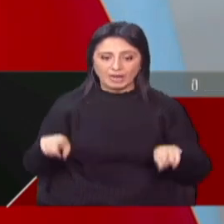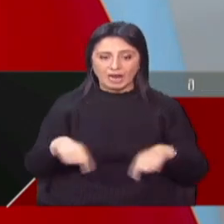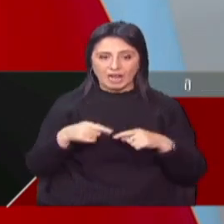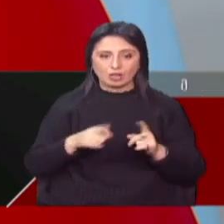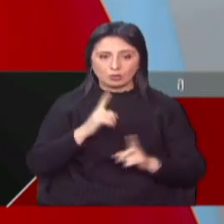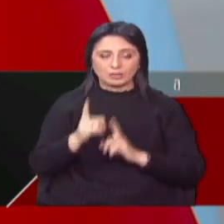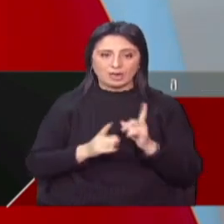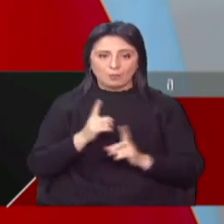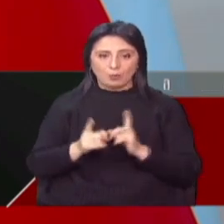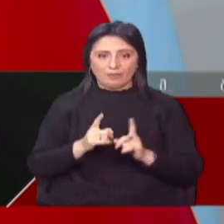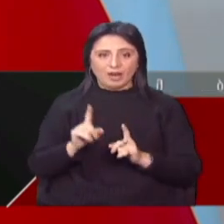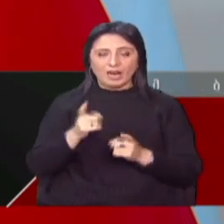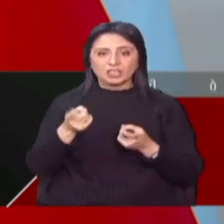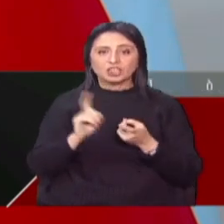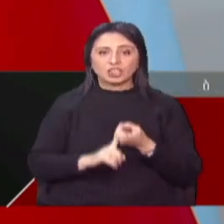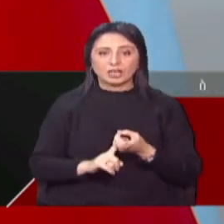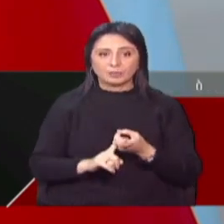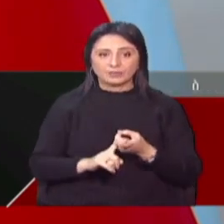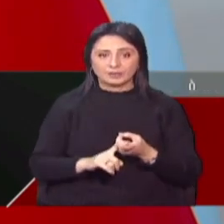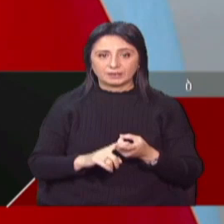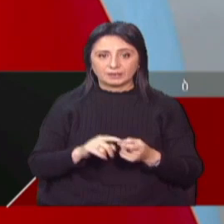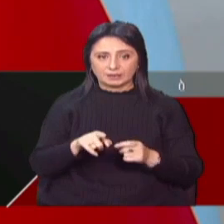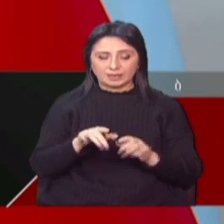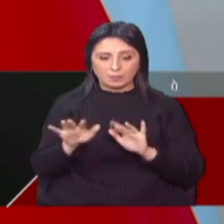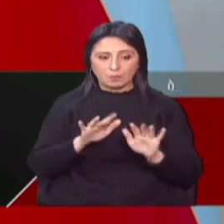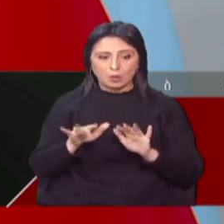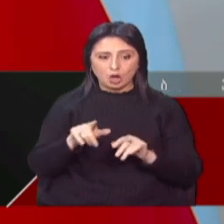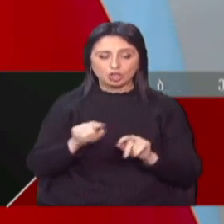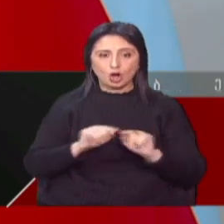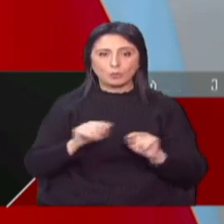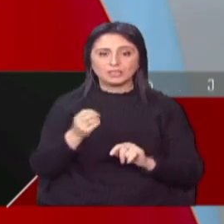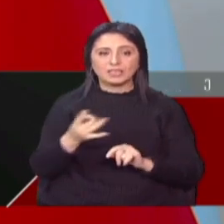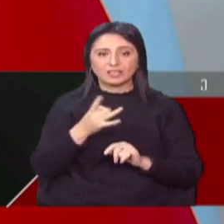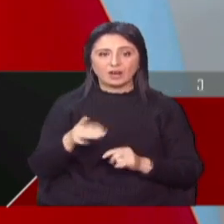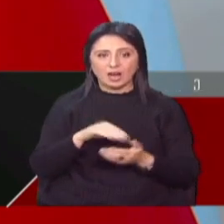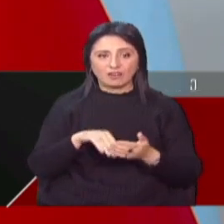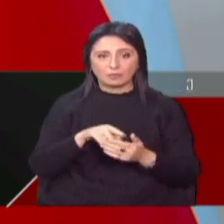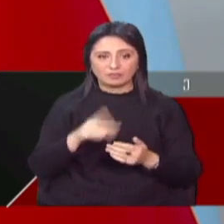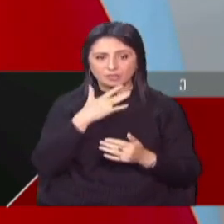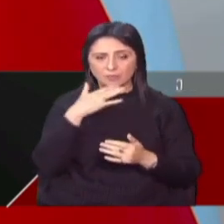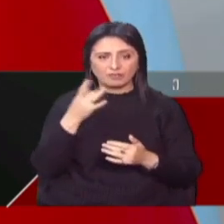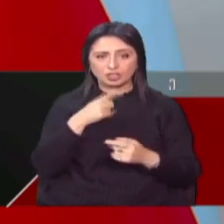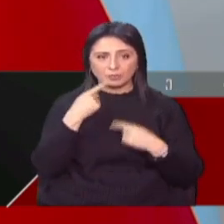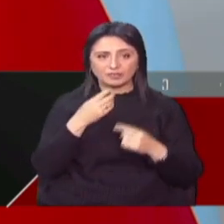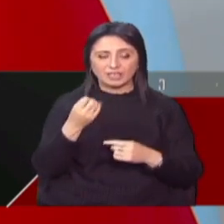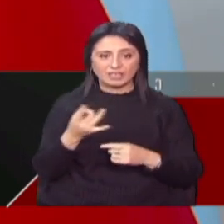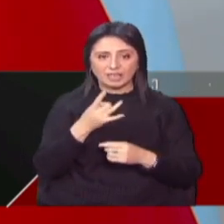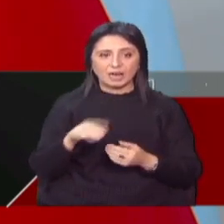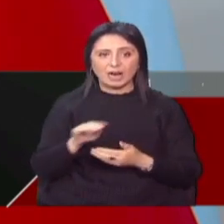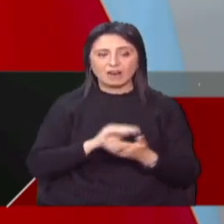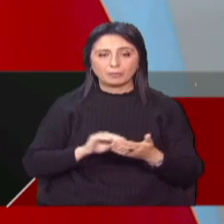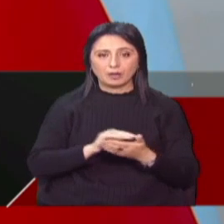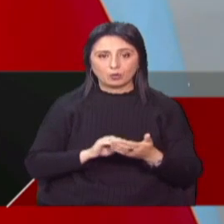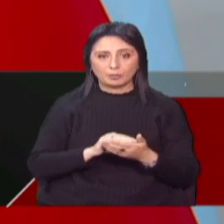horțelos este reformebi. Rațe, heba, s-a dat un proces și opoziția, mec, ide vert hlgavim eure, pe spreujar mitcom, stac, ide vert hlgavim